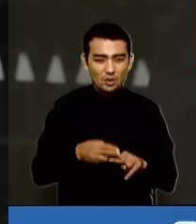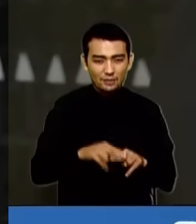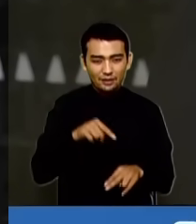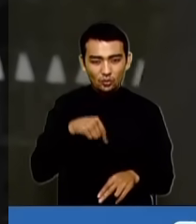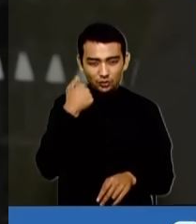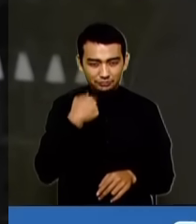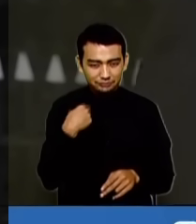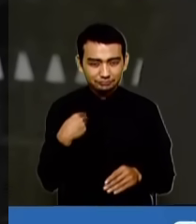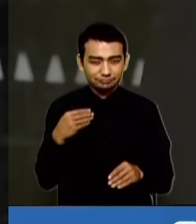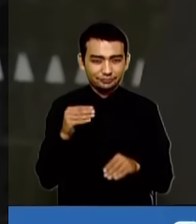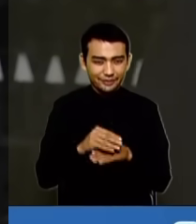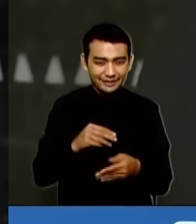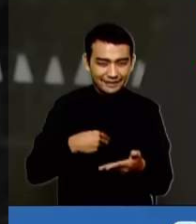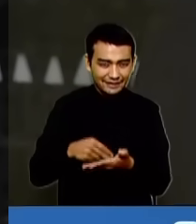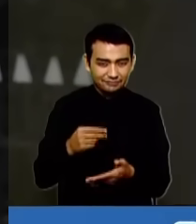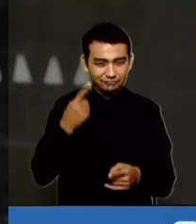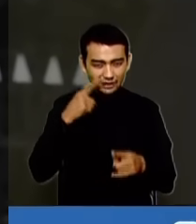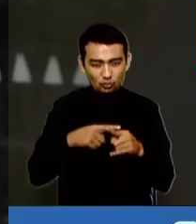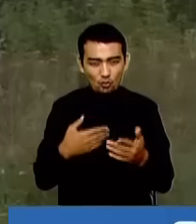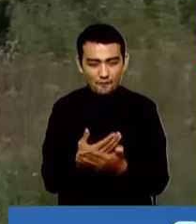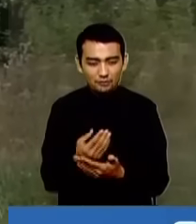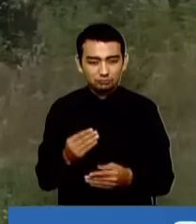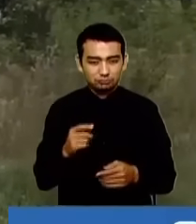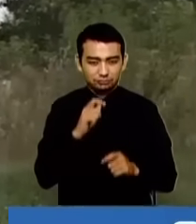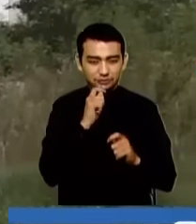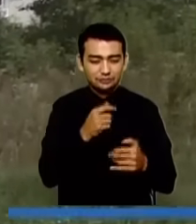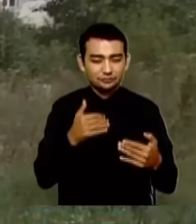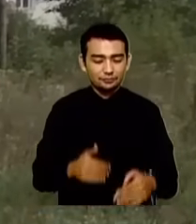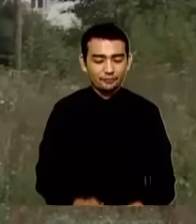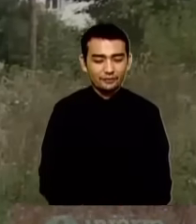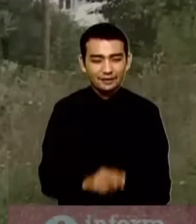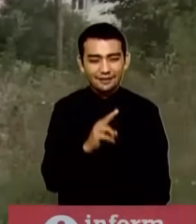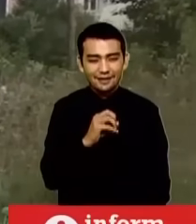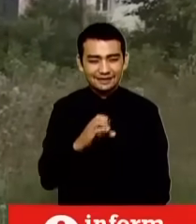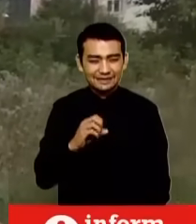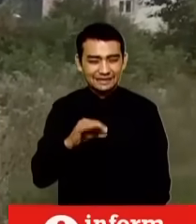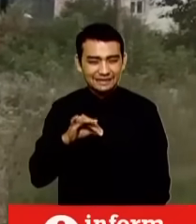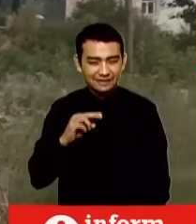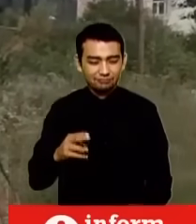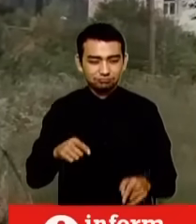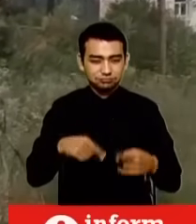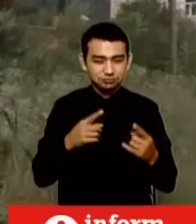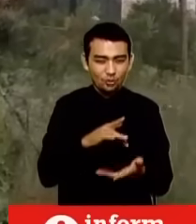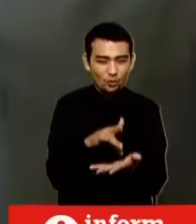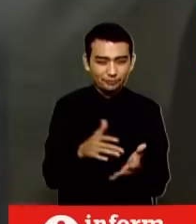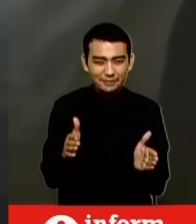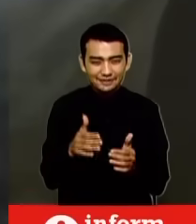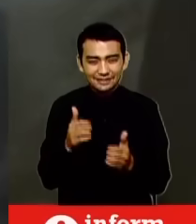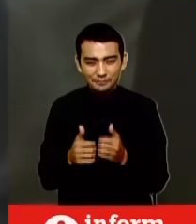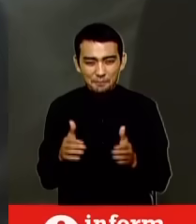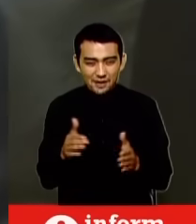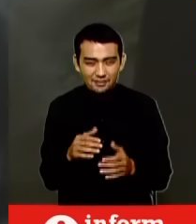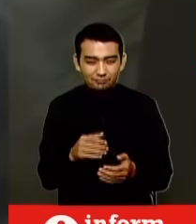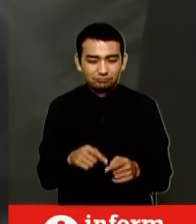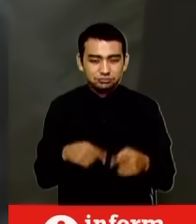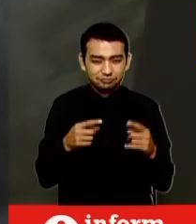жергілікті ауруханаға қажетті заманауи қондырғылар сыйладық. Кастинг моноқалалардың әлеуметтік дамуына ерекше көңіл бөледі. Жас